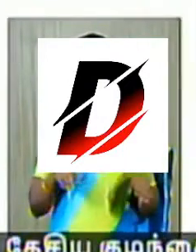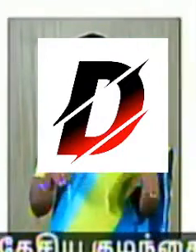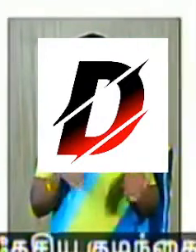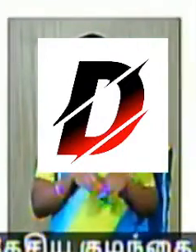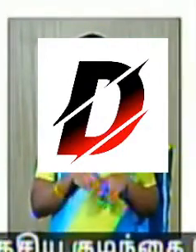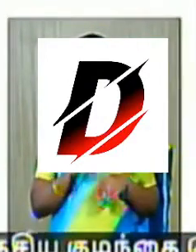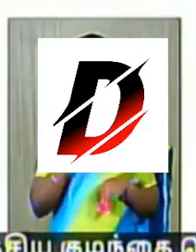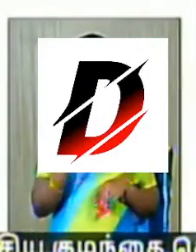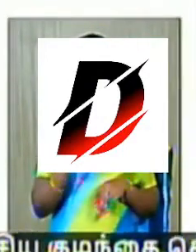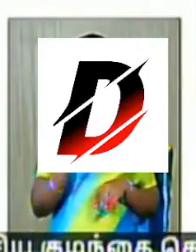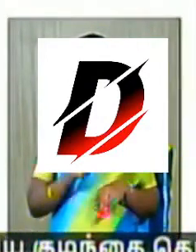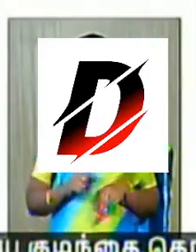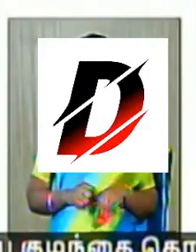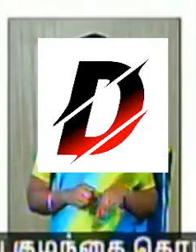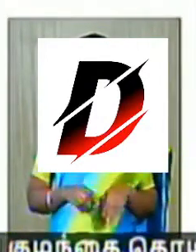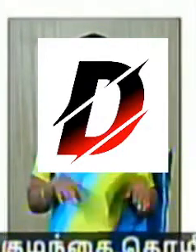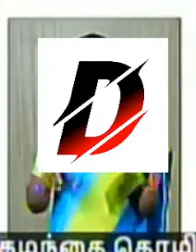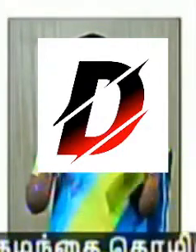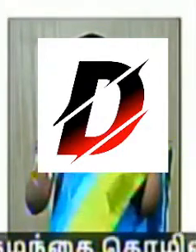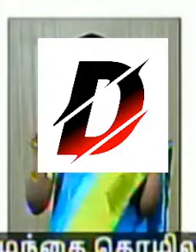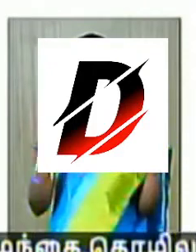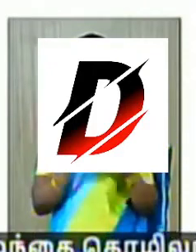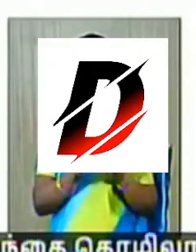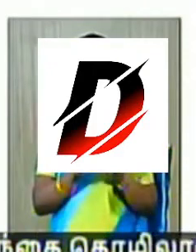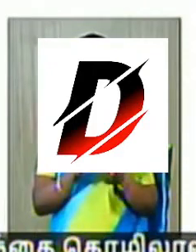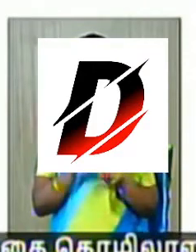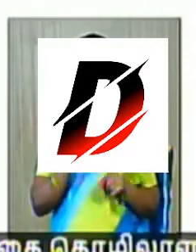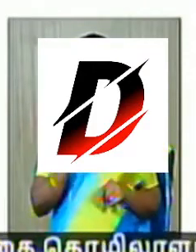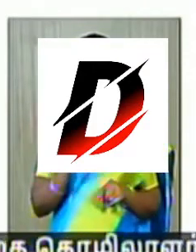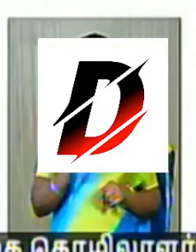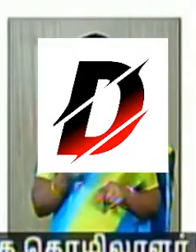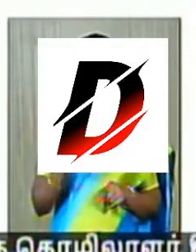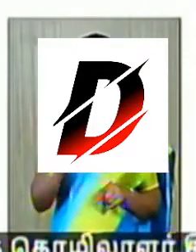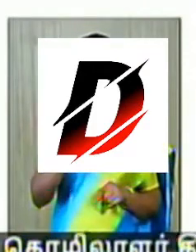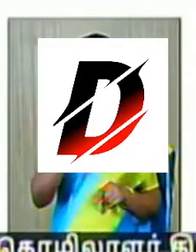கிடைப்பது +1. அப்போ அதே போல்